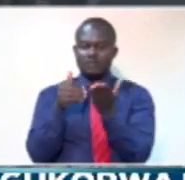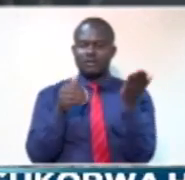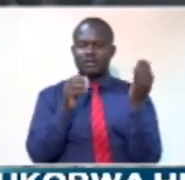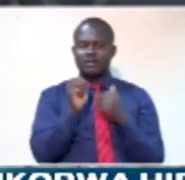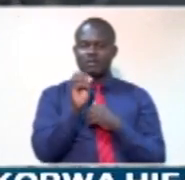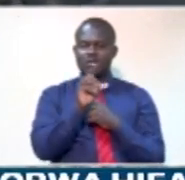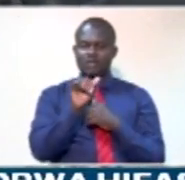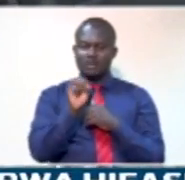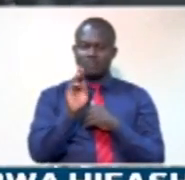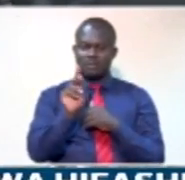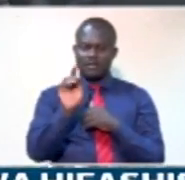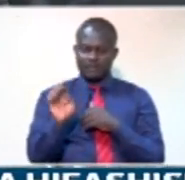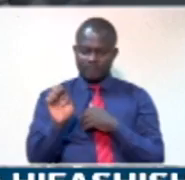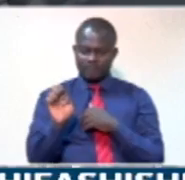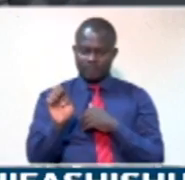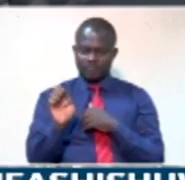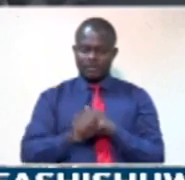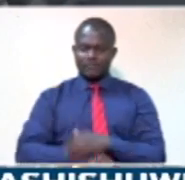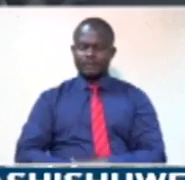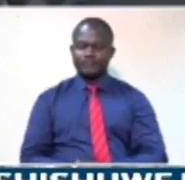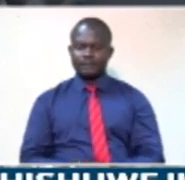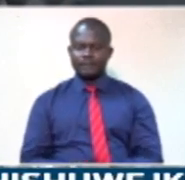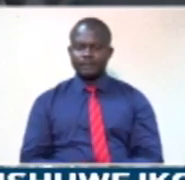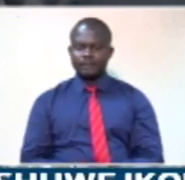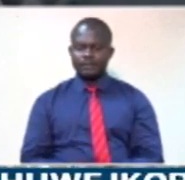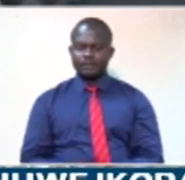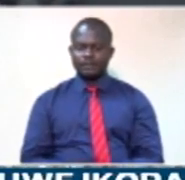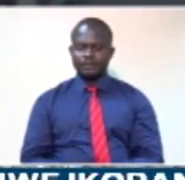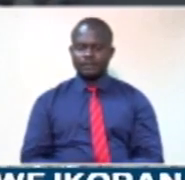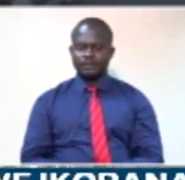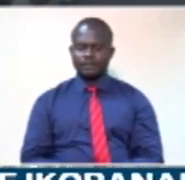Mozambique. Jean-Pierre Kagabo, Kitunda, Cabo Delgado.